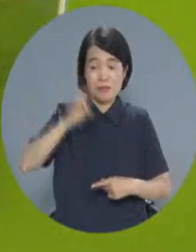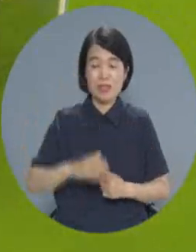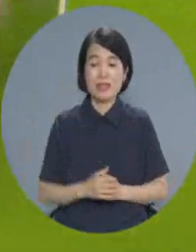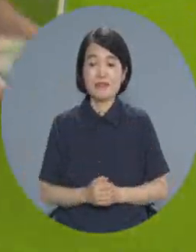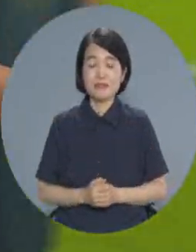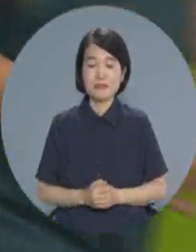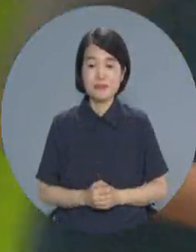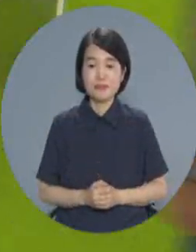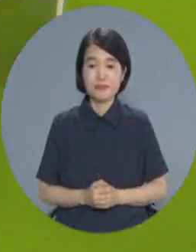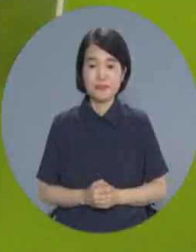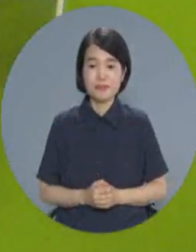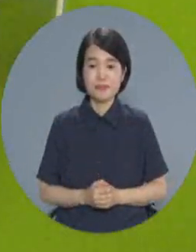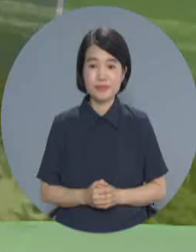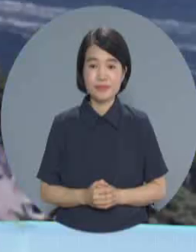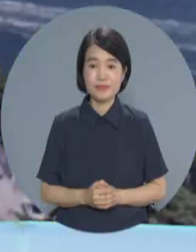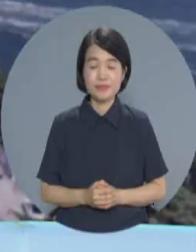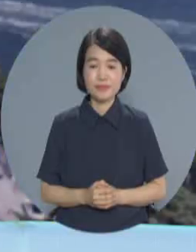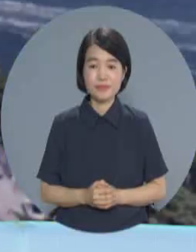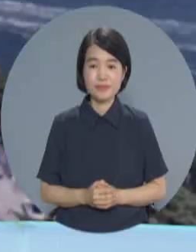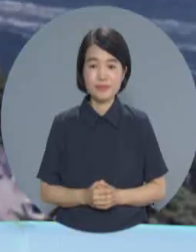전망됩니다.